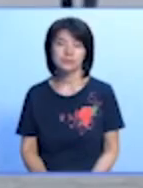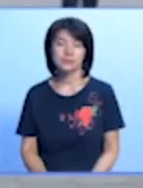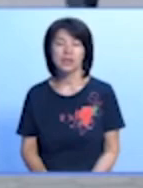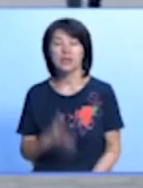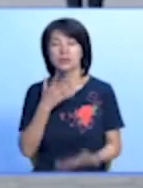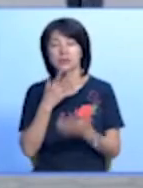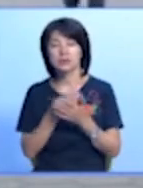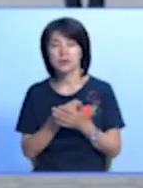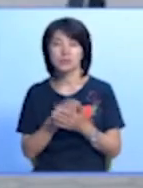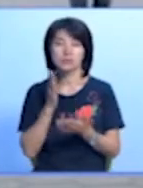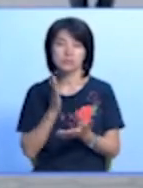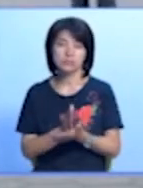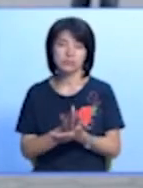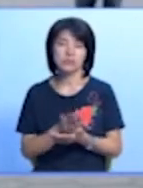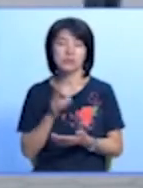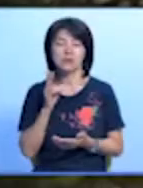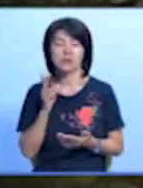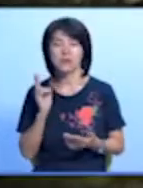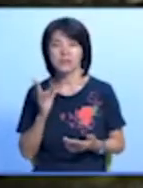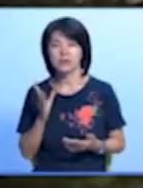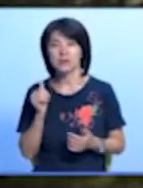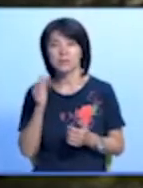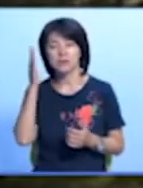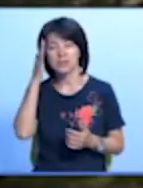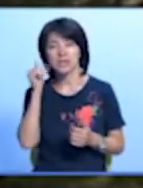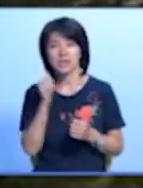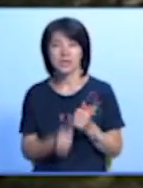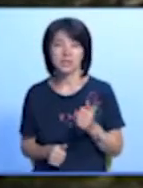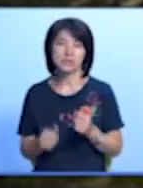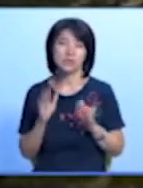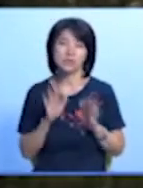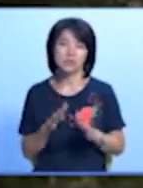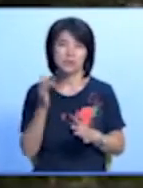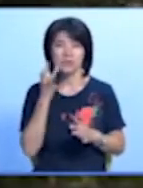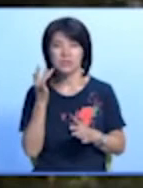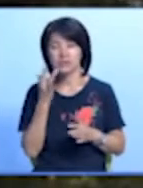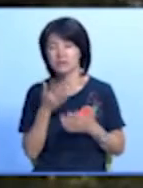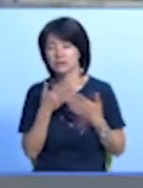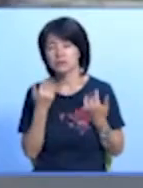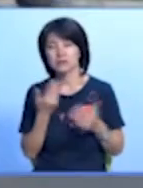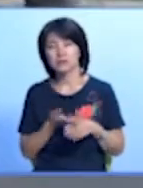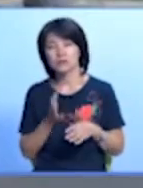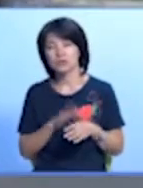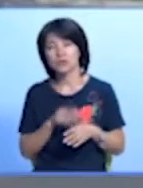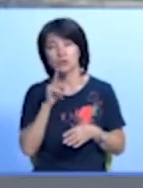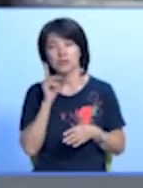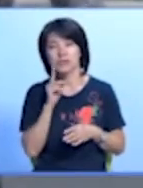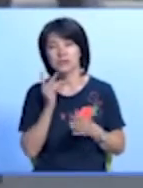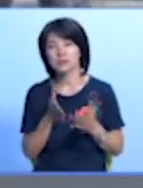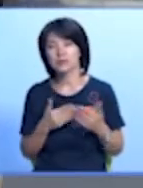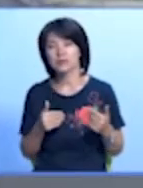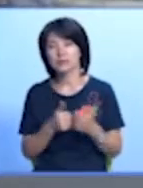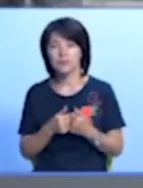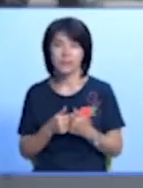Иметь свое собственное жилье мечтает каждый, но не всегда это удается. Особенно тяжело молодым семьям. Теперь, благодаря новой